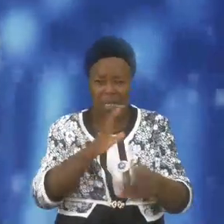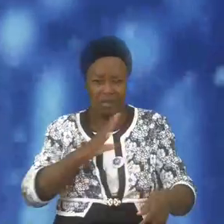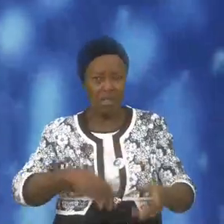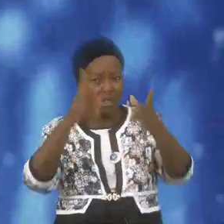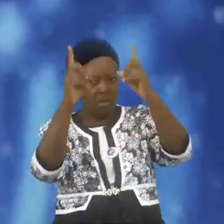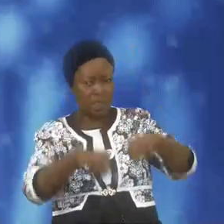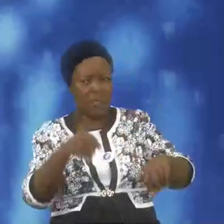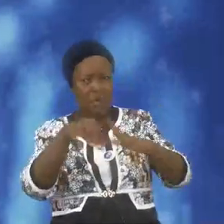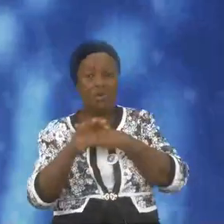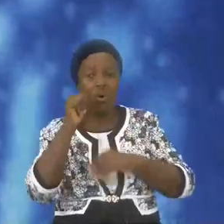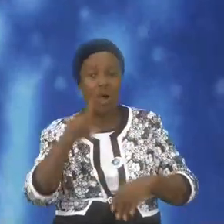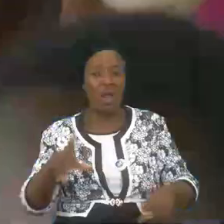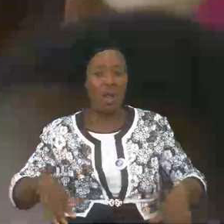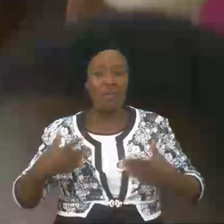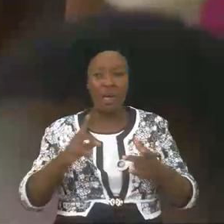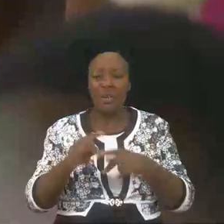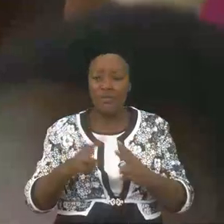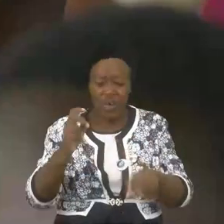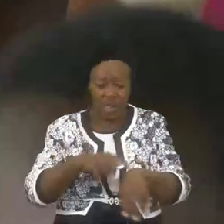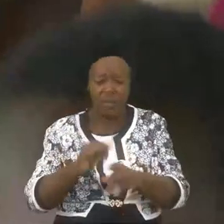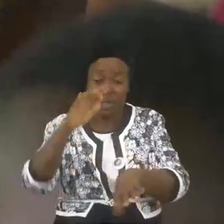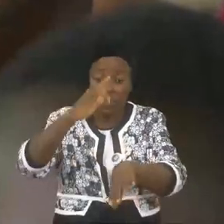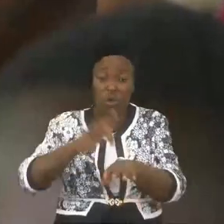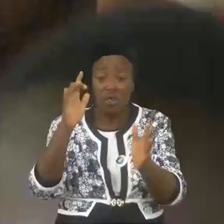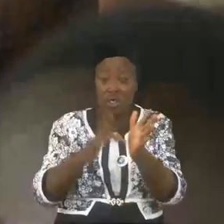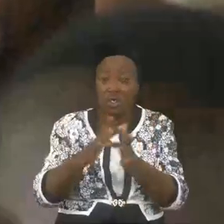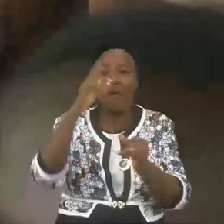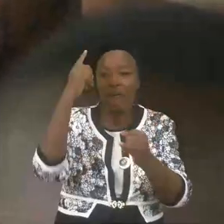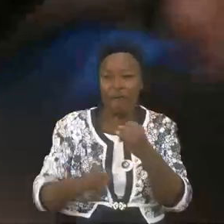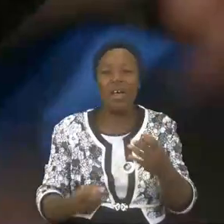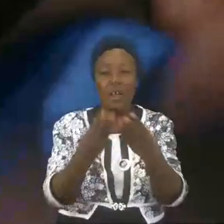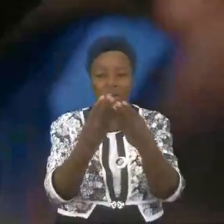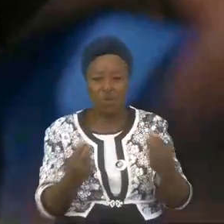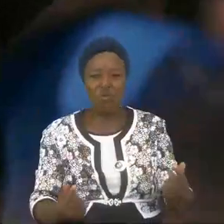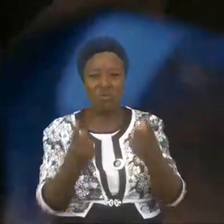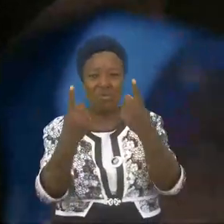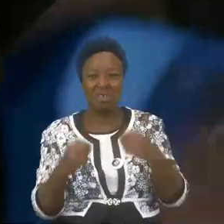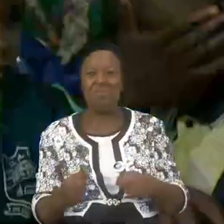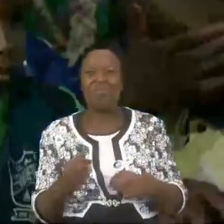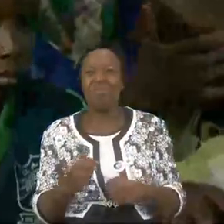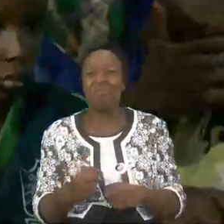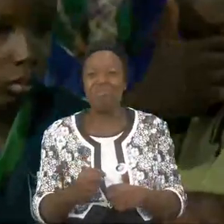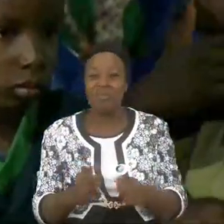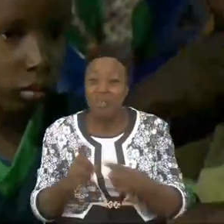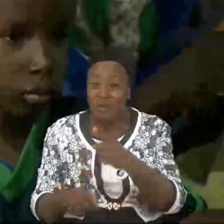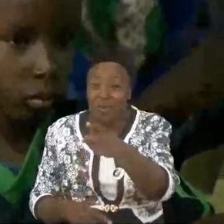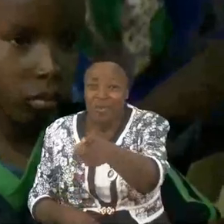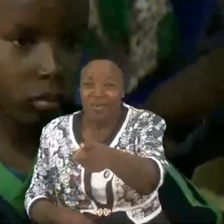dès l'instant qu'elle a touché Jésus, la solution finale est venue pour